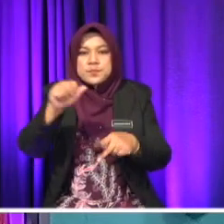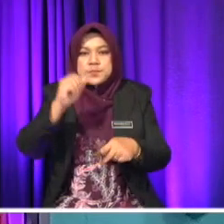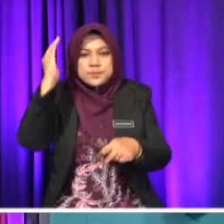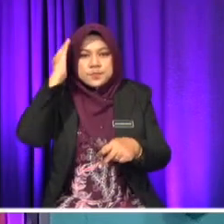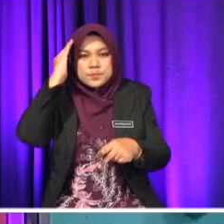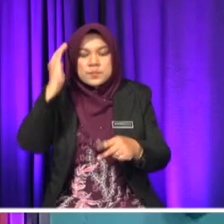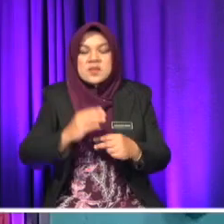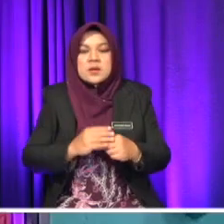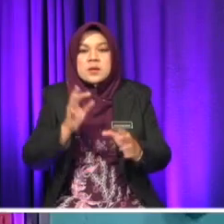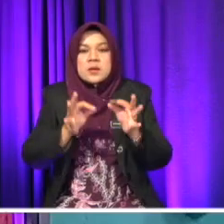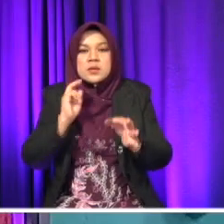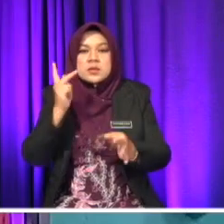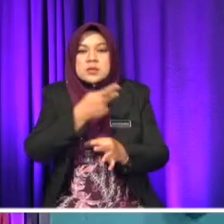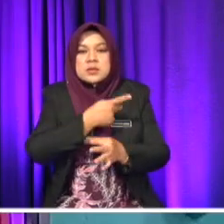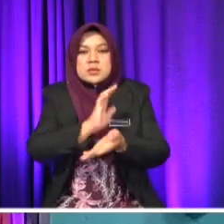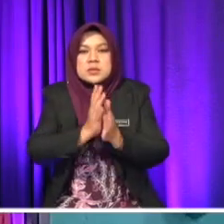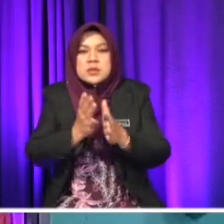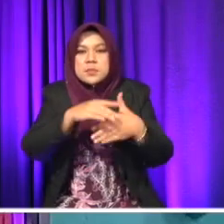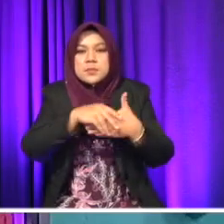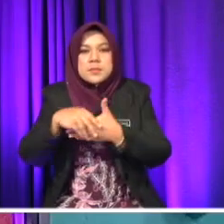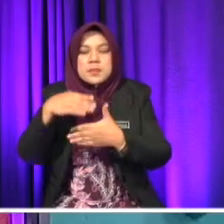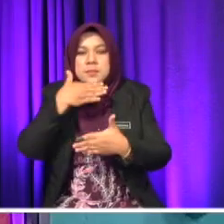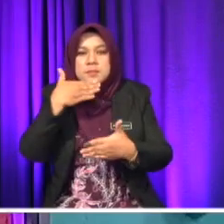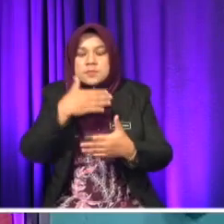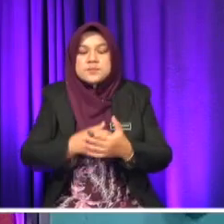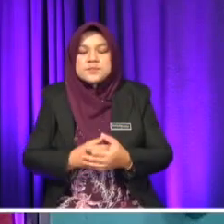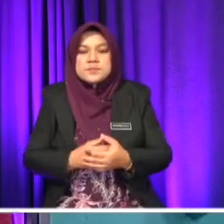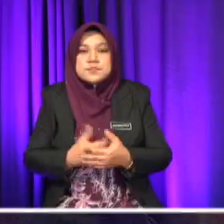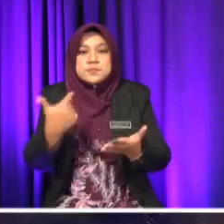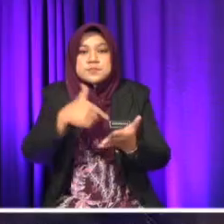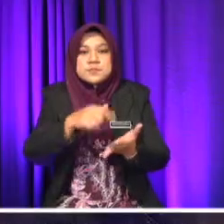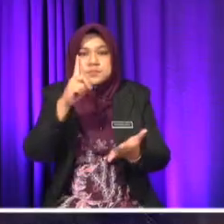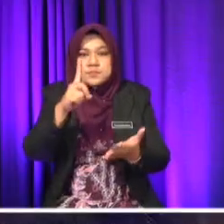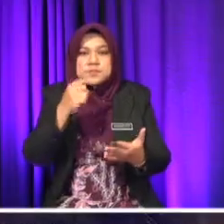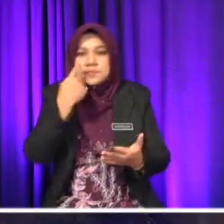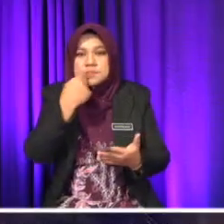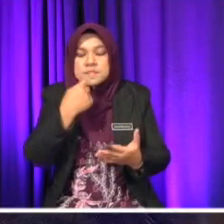kita menjadi pemimpin beliau dan kita dengar lagi